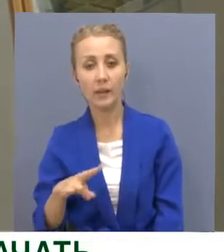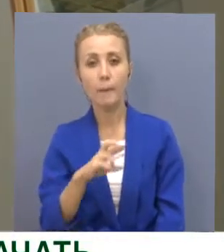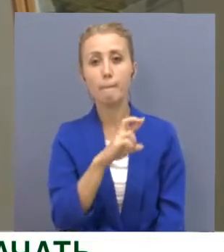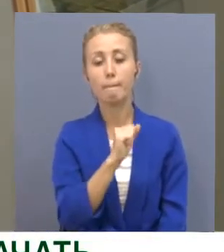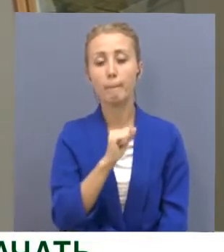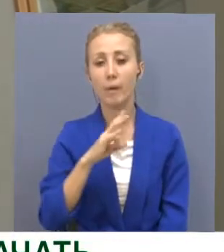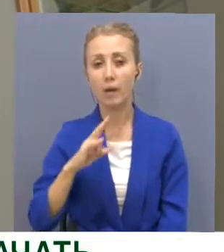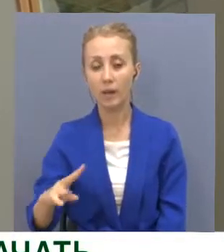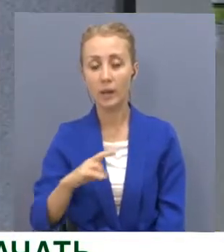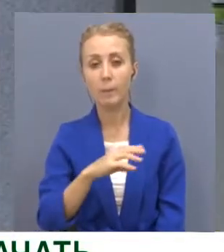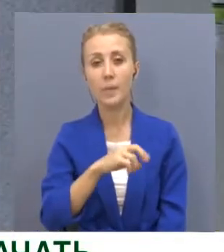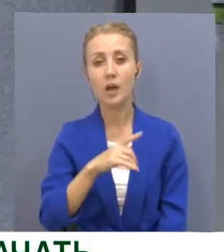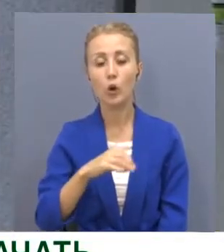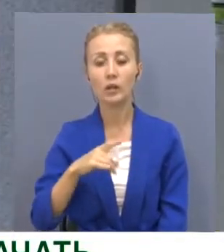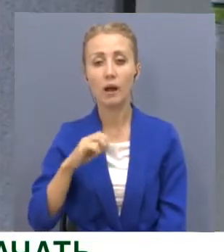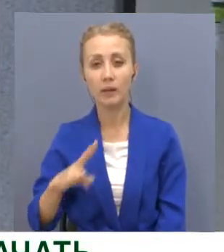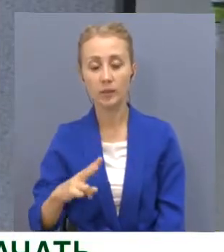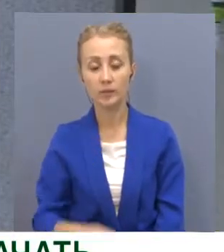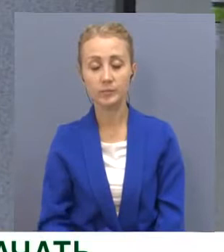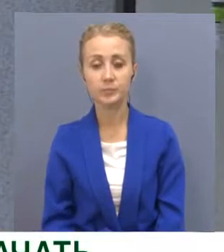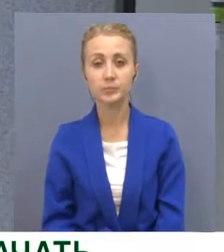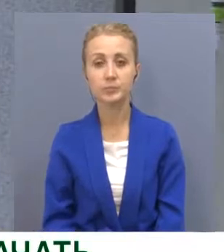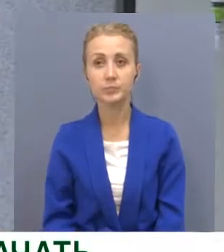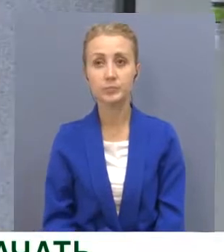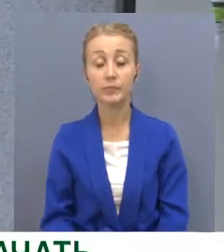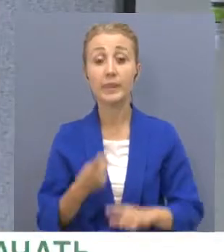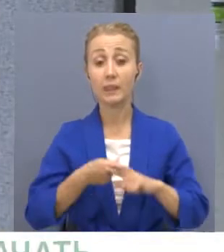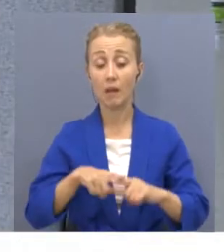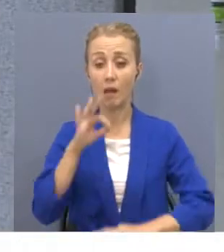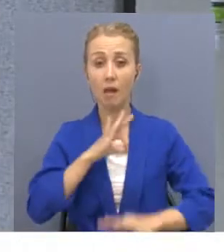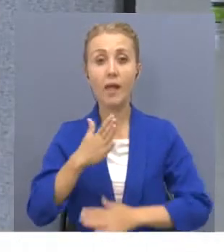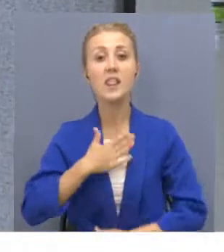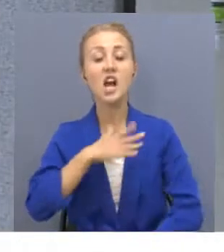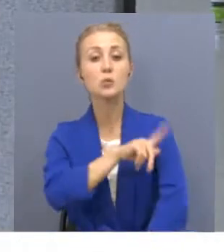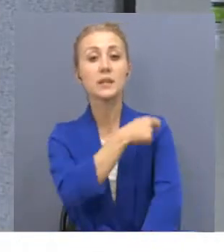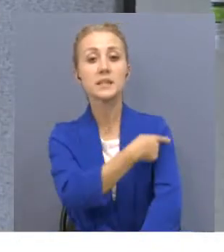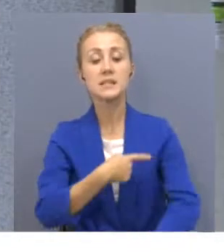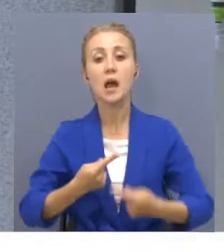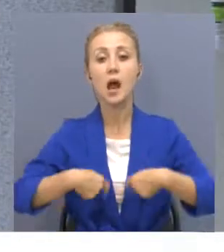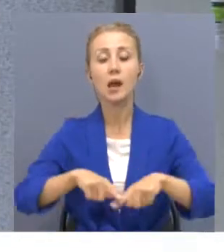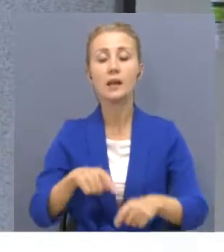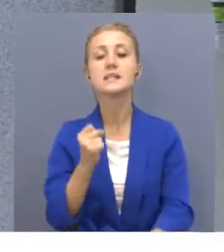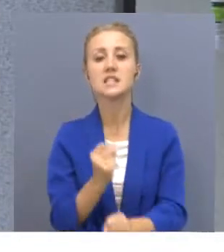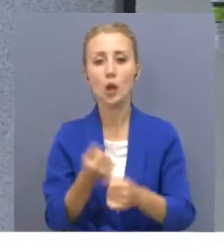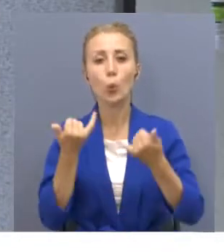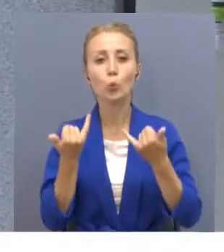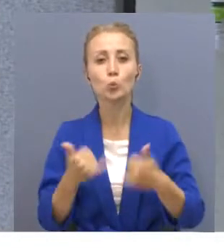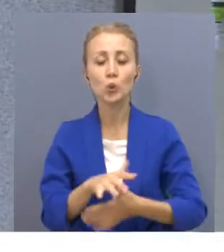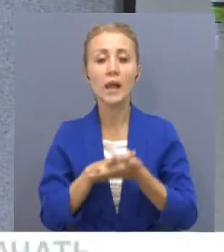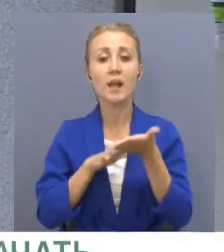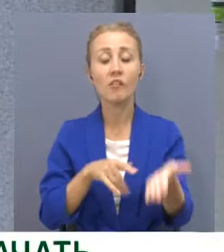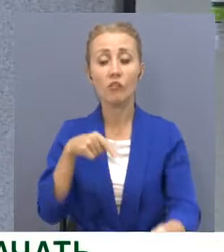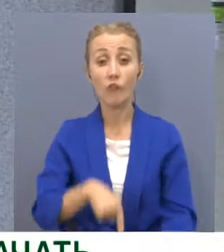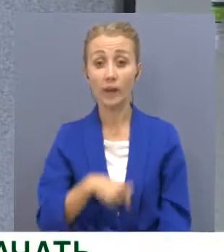и домегатран. На эти препараты наши медицинские организации уже сделали заявки в текущем